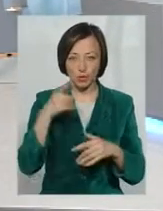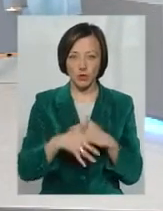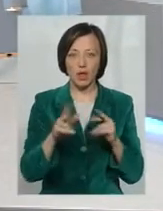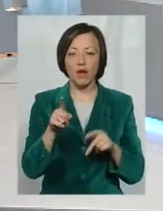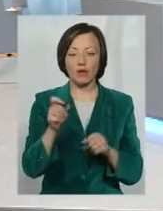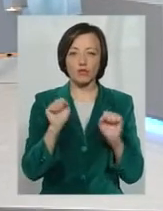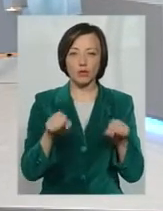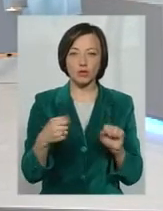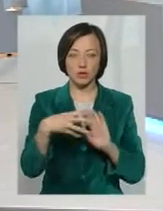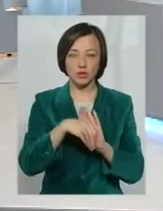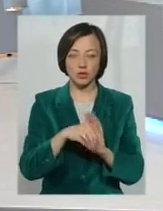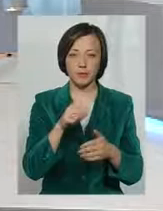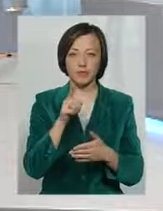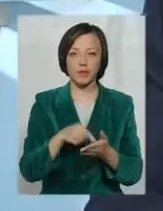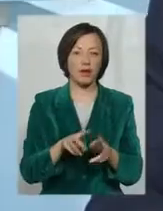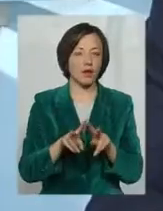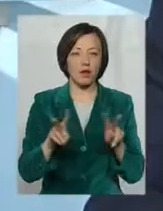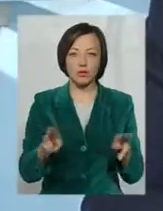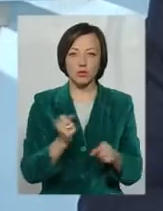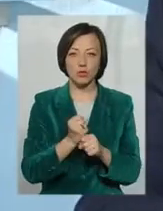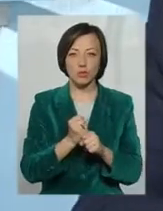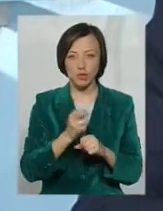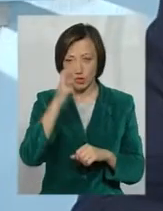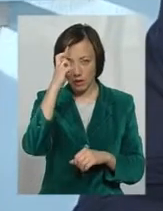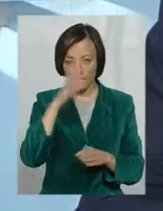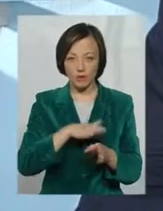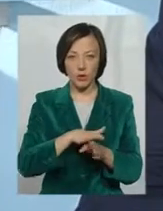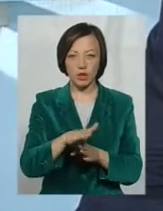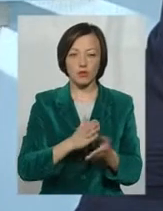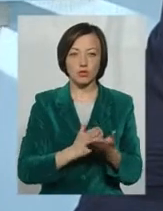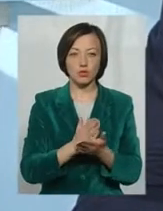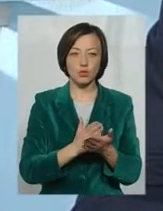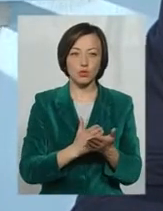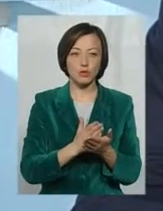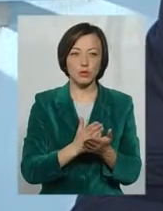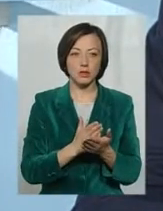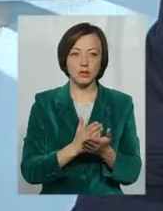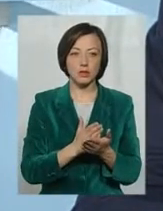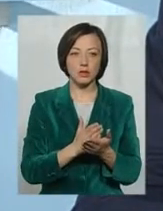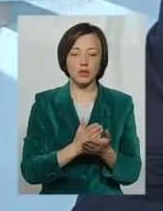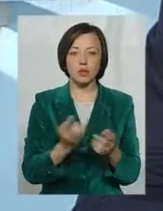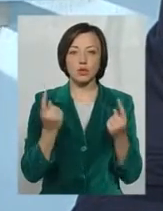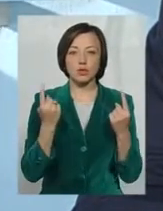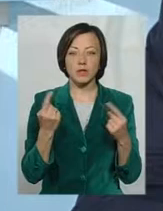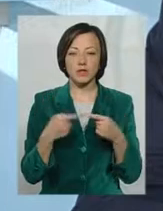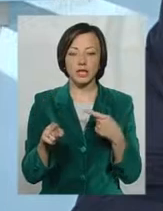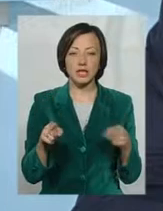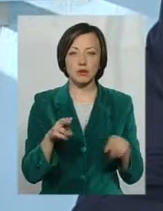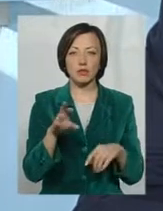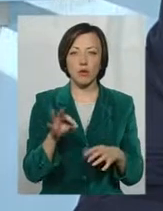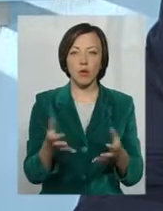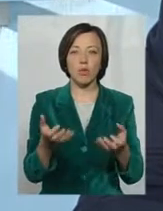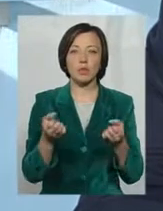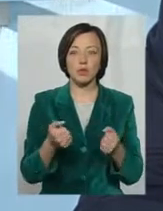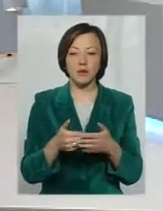Так, механізм буде аналогічний з роботою державної виконавчої служби. В принципі, суттєвої різниці по отриманню